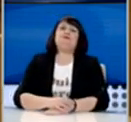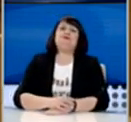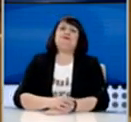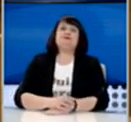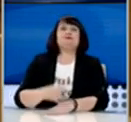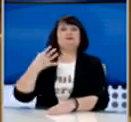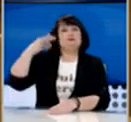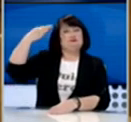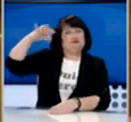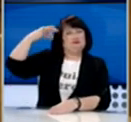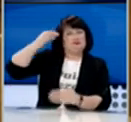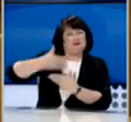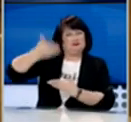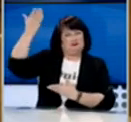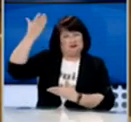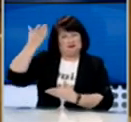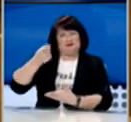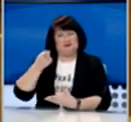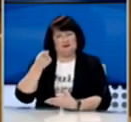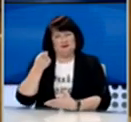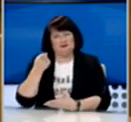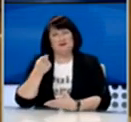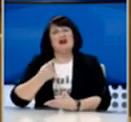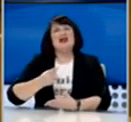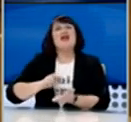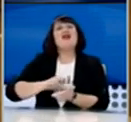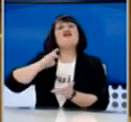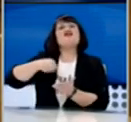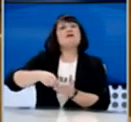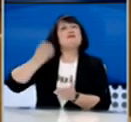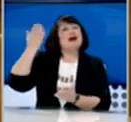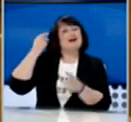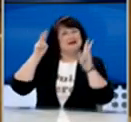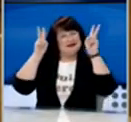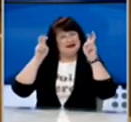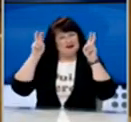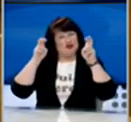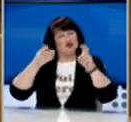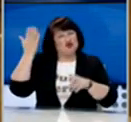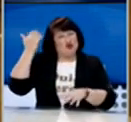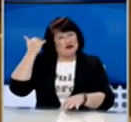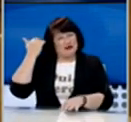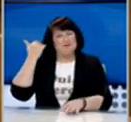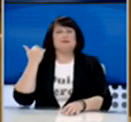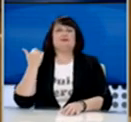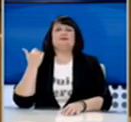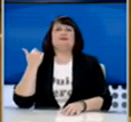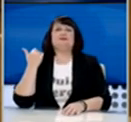το πρωτοσέλιδο από τη από το βήμα της εποχής εκείνης